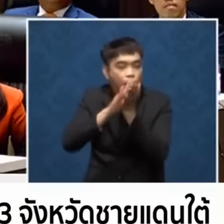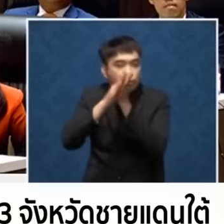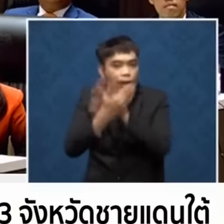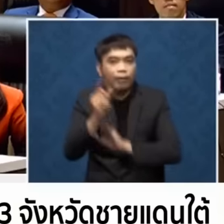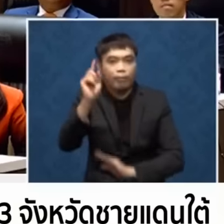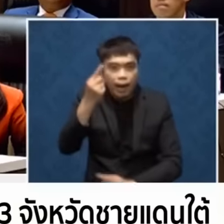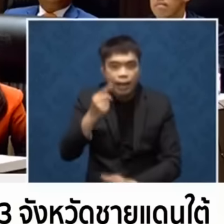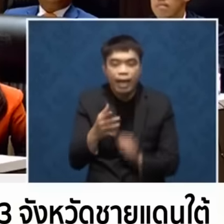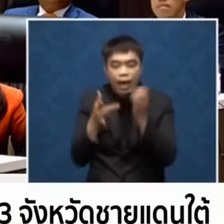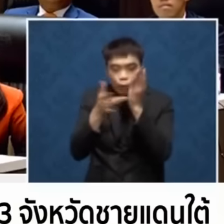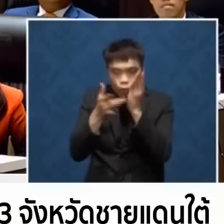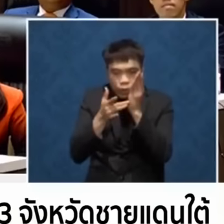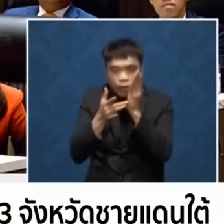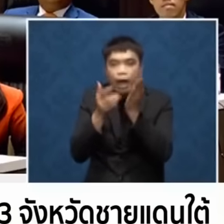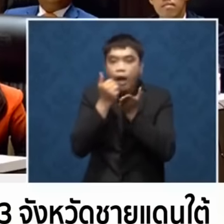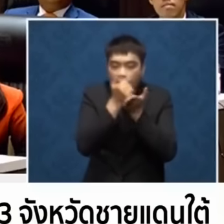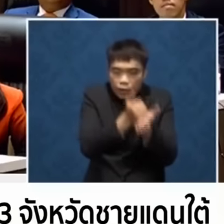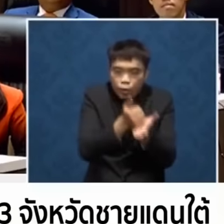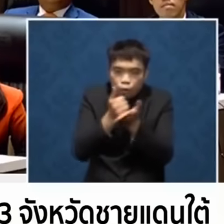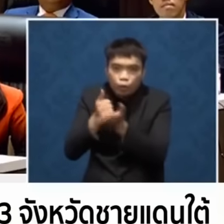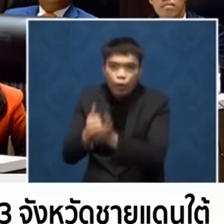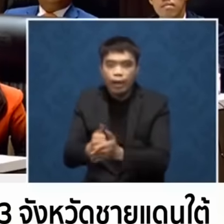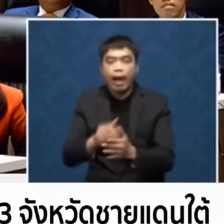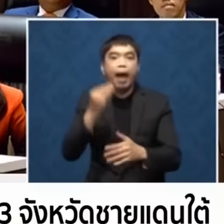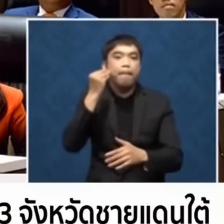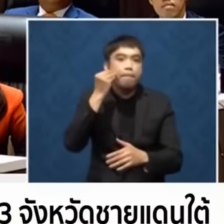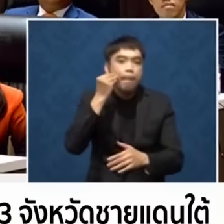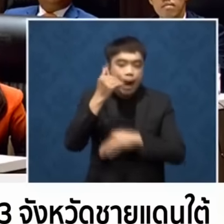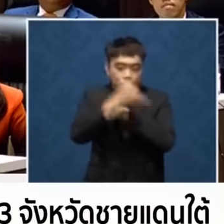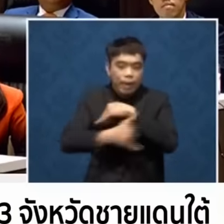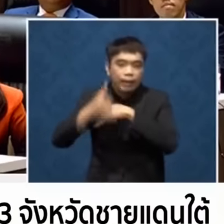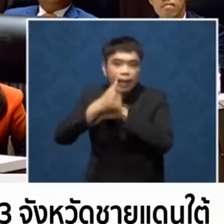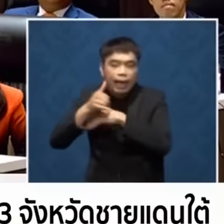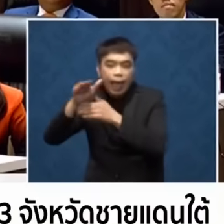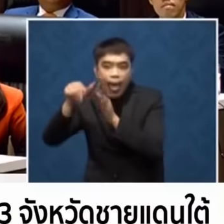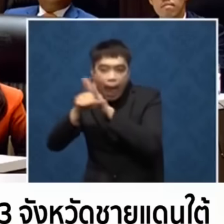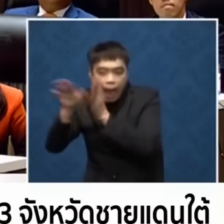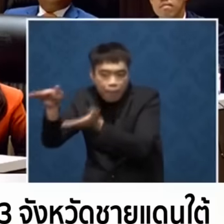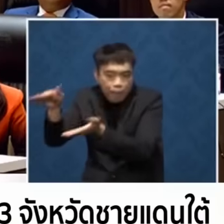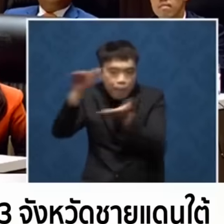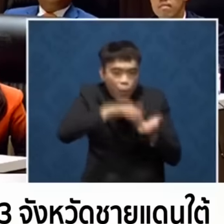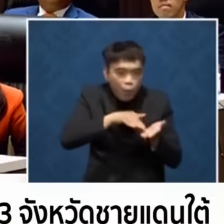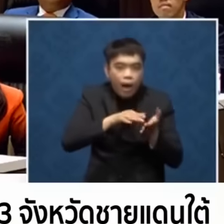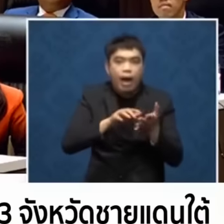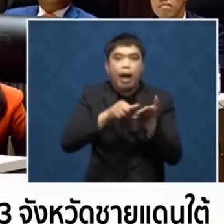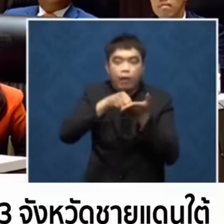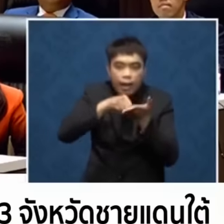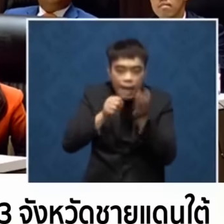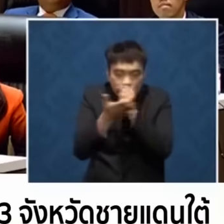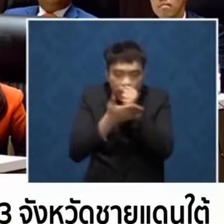ไม่ว่าการจะบริหารจัดการกับประเทศเพื่อนบ้านที่มีปัญหาในการนำยาเสพติดเข้ามาตั้งแต่ต้นน้ำกลางน้ำจนถึงปล